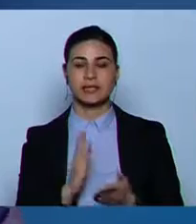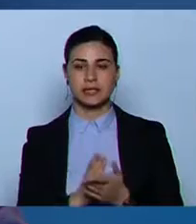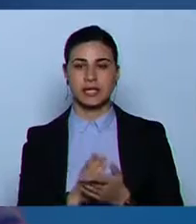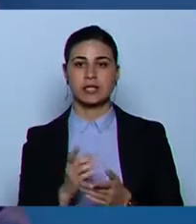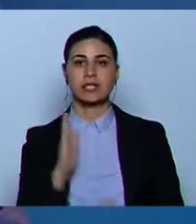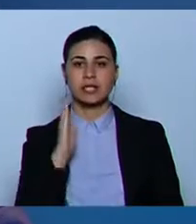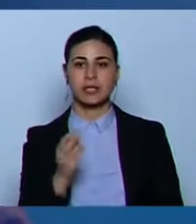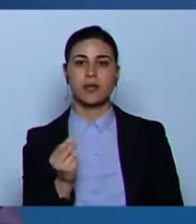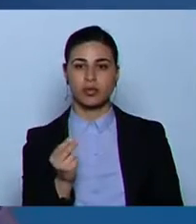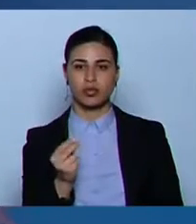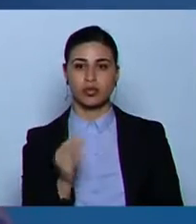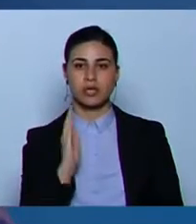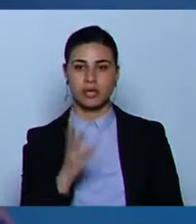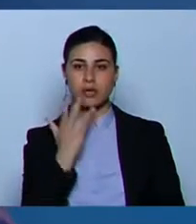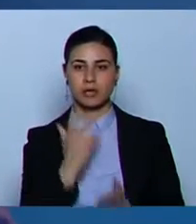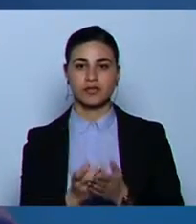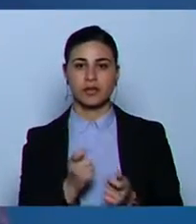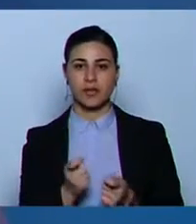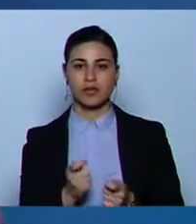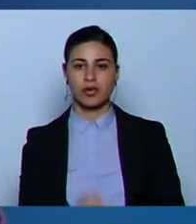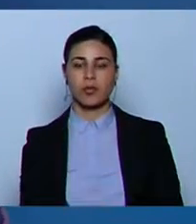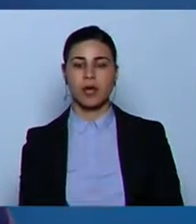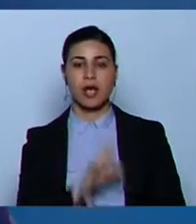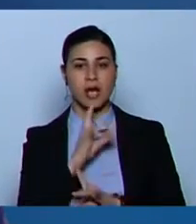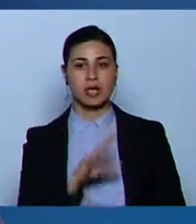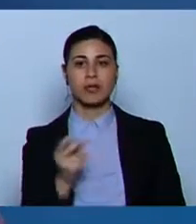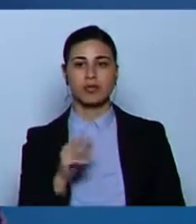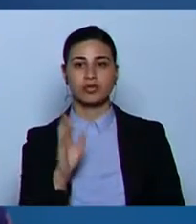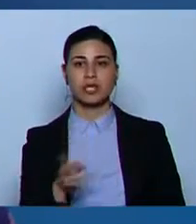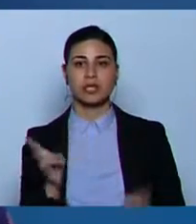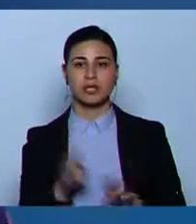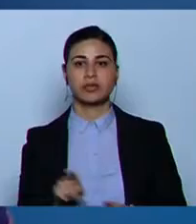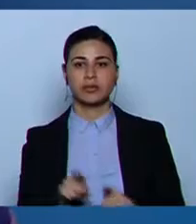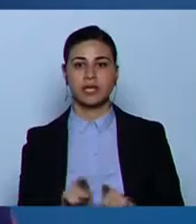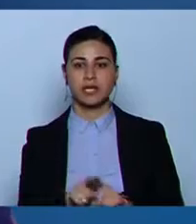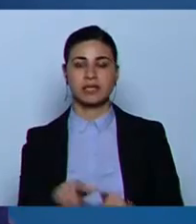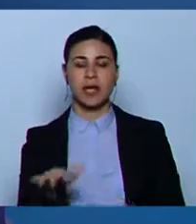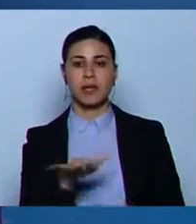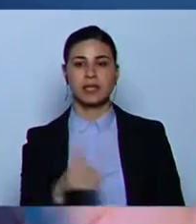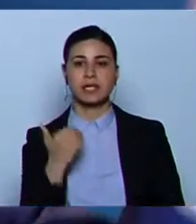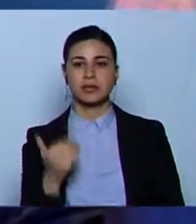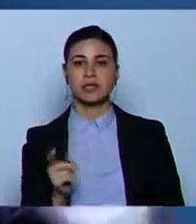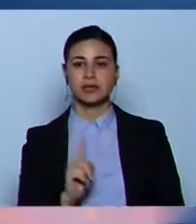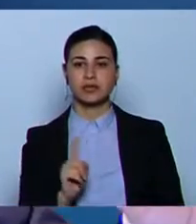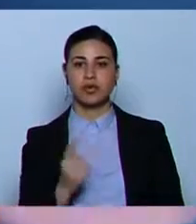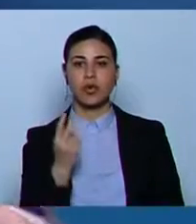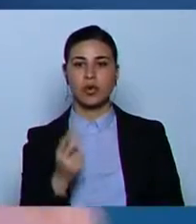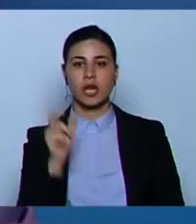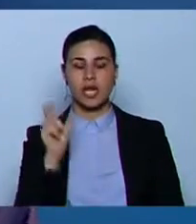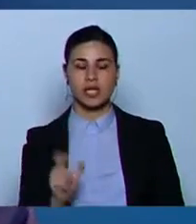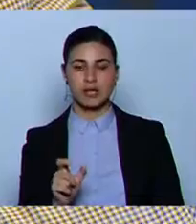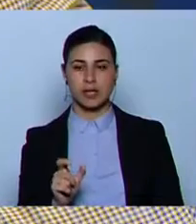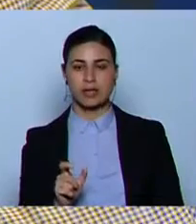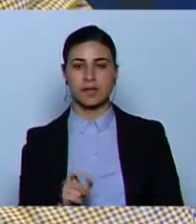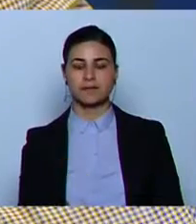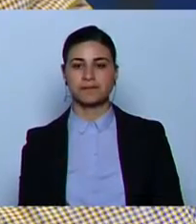გადასახადი, გაჩდება ფული, გაჩდება თვითმართველობა. არ გაჩდება ფული და დავრჩებით ჩვენ ასე მასად, იმისათვის რომ ორი ადამიანთა